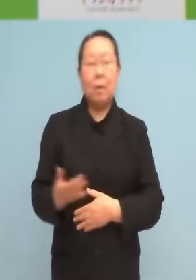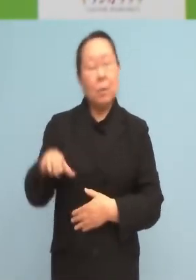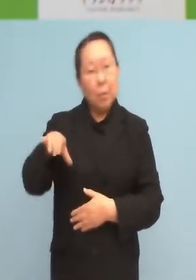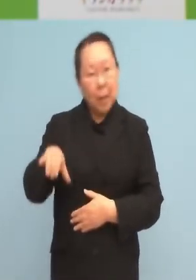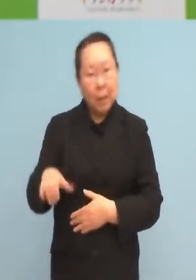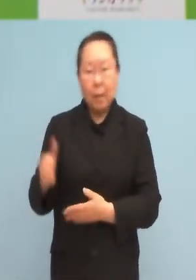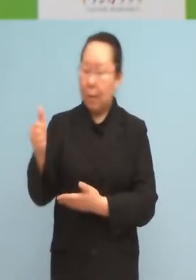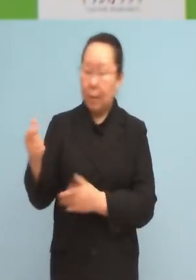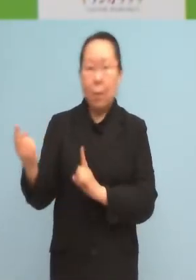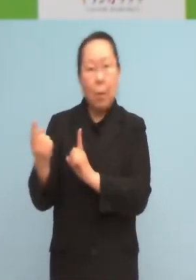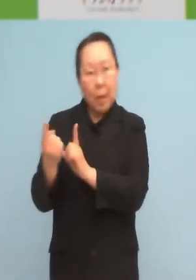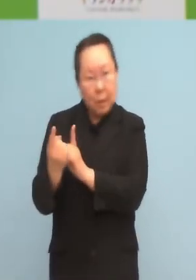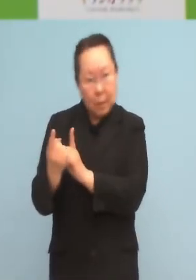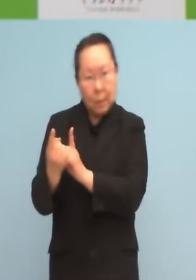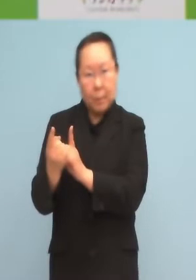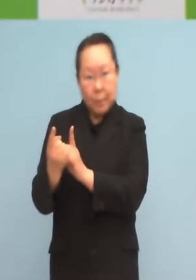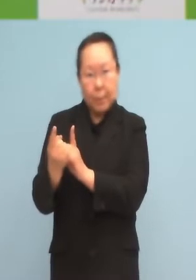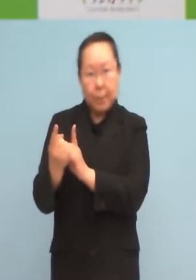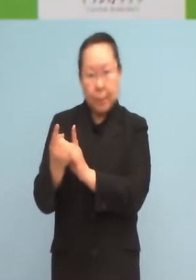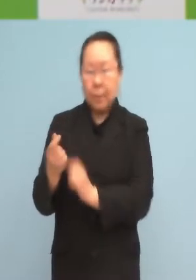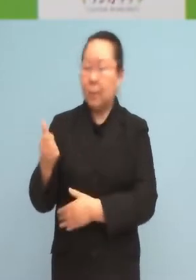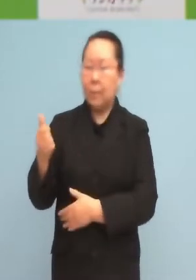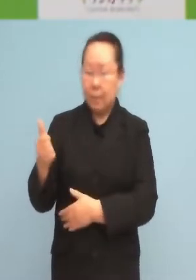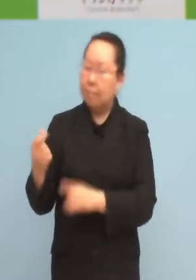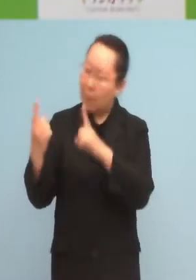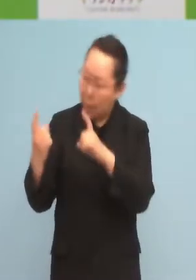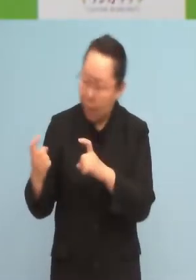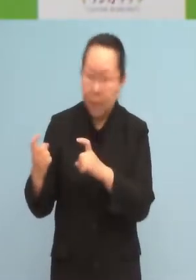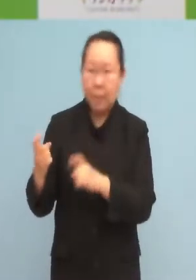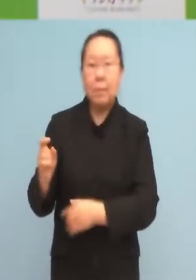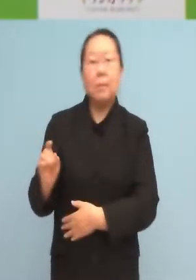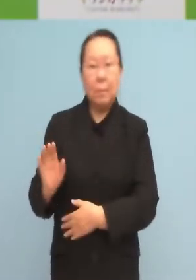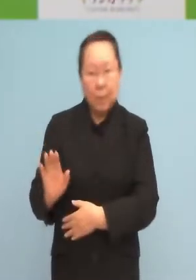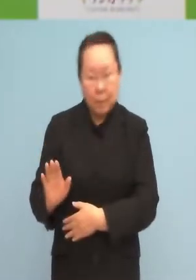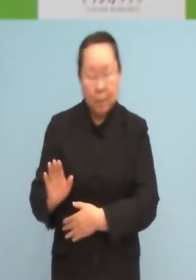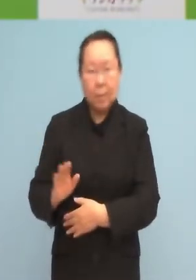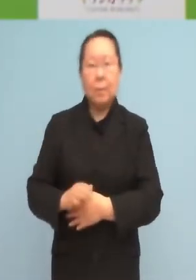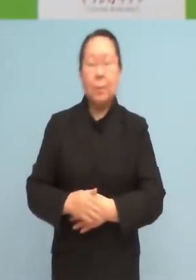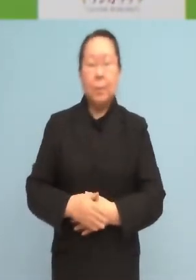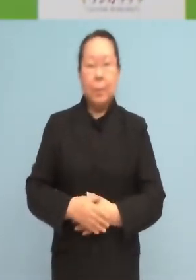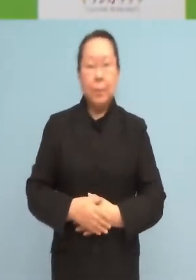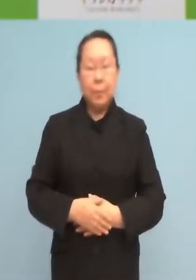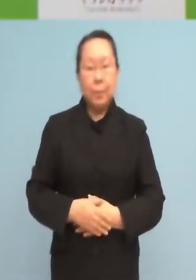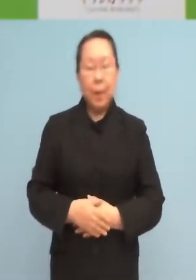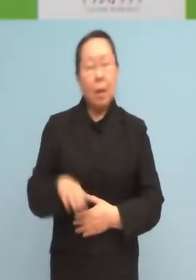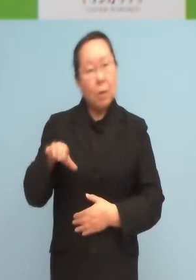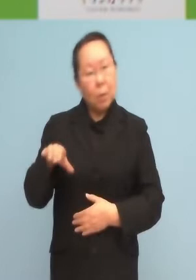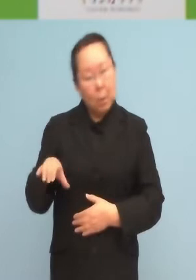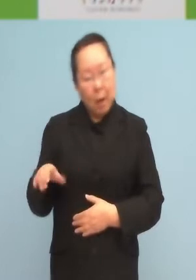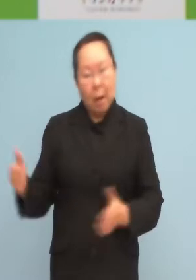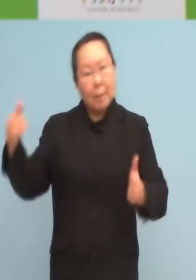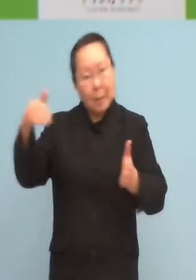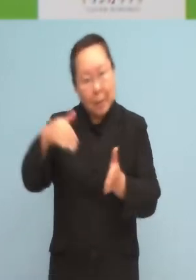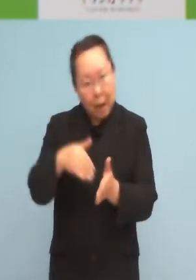会いをし、先生とともに私もご挨拶をさせていただいた、その場でお会いしたのが最